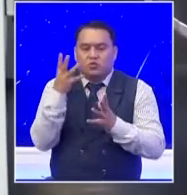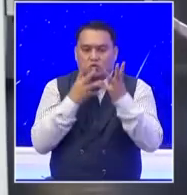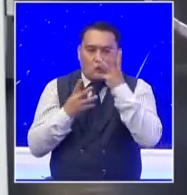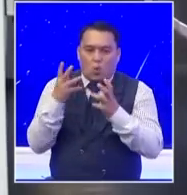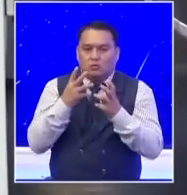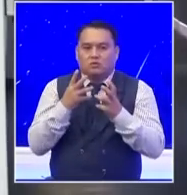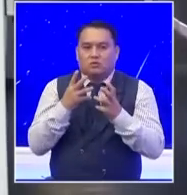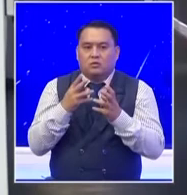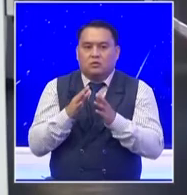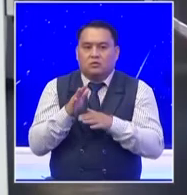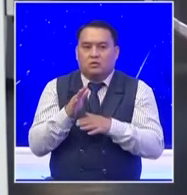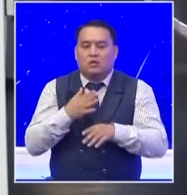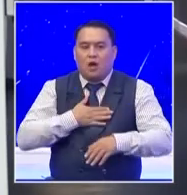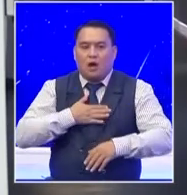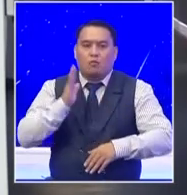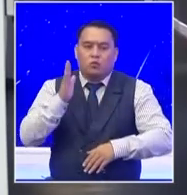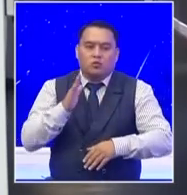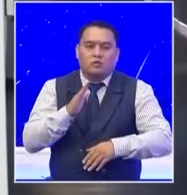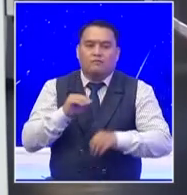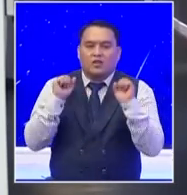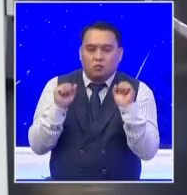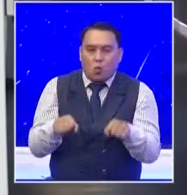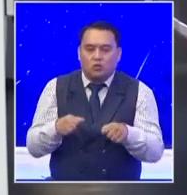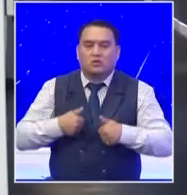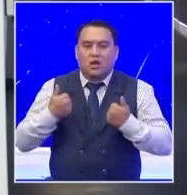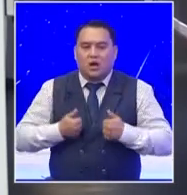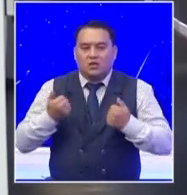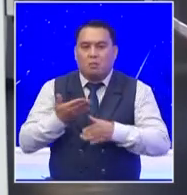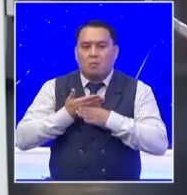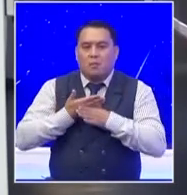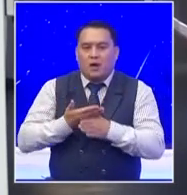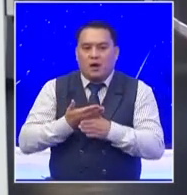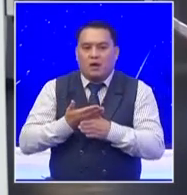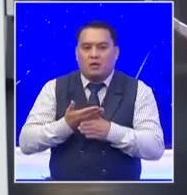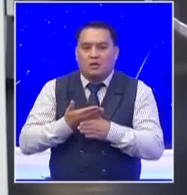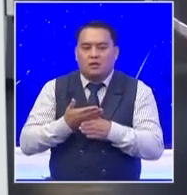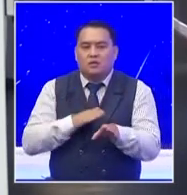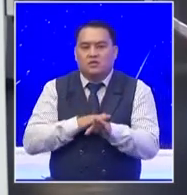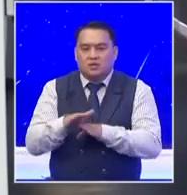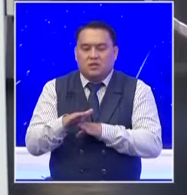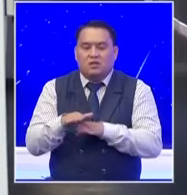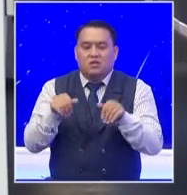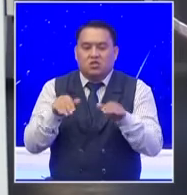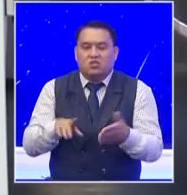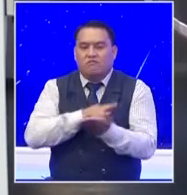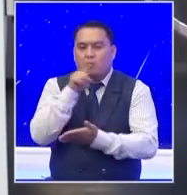серьезностью. Мы, в свою очередь, будем максимально возможно стараться с местным исполнительным органом решить